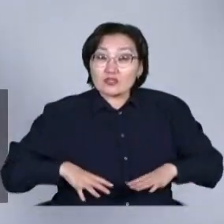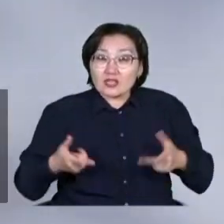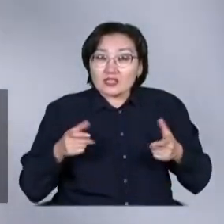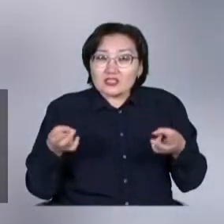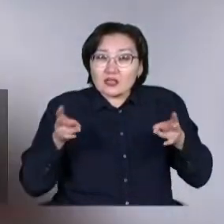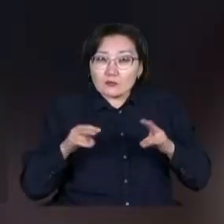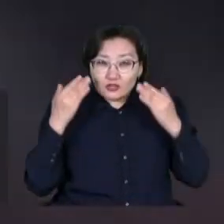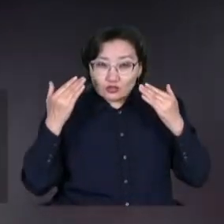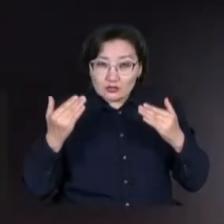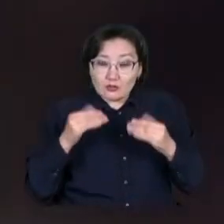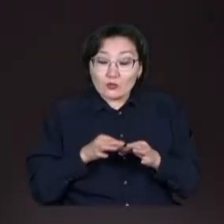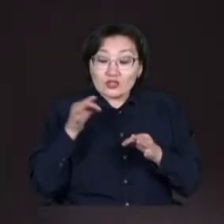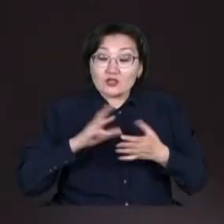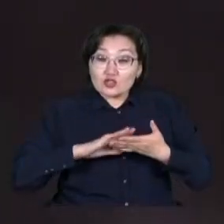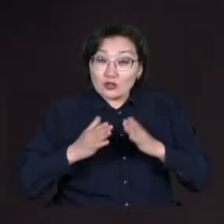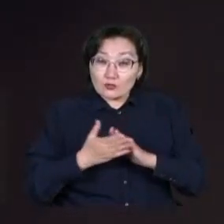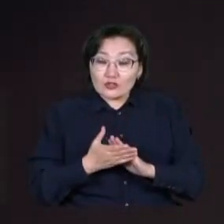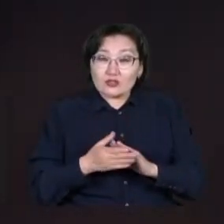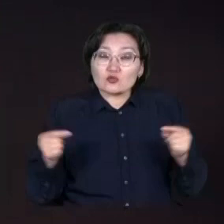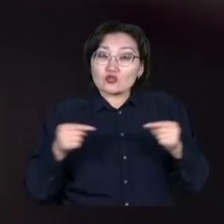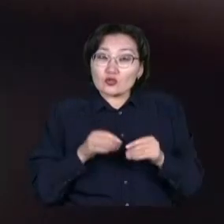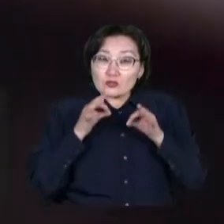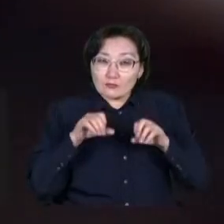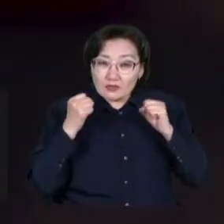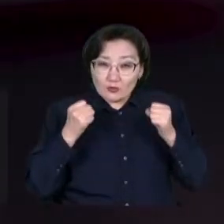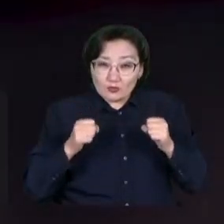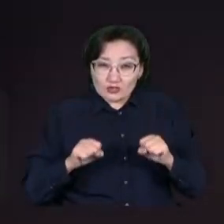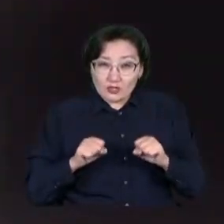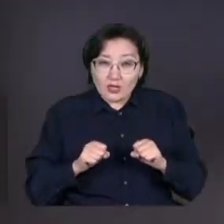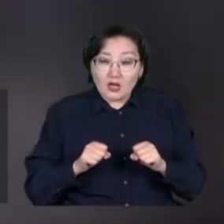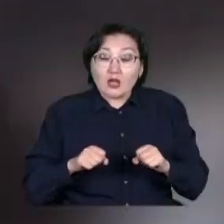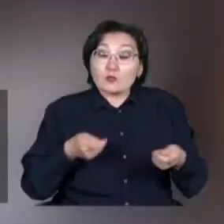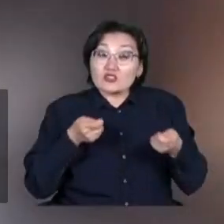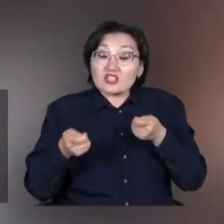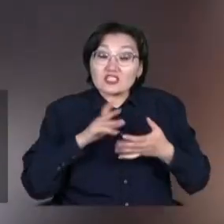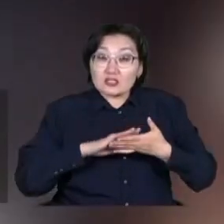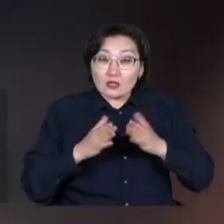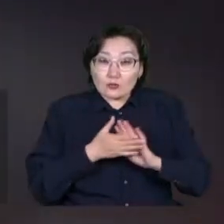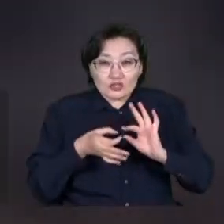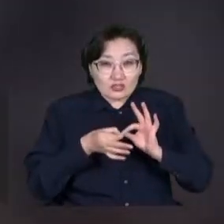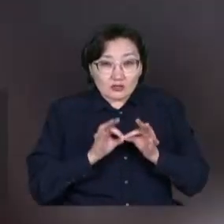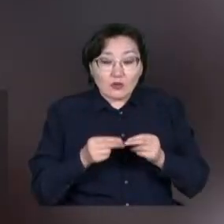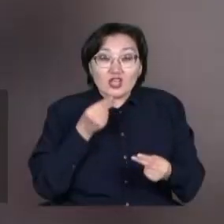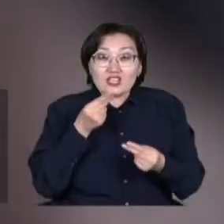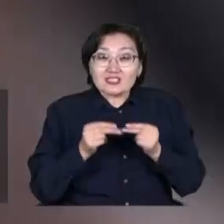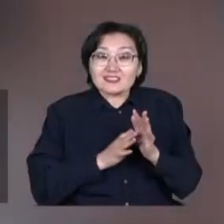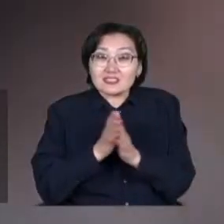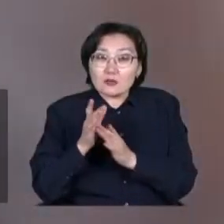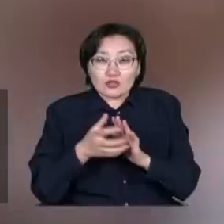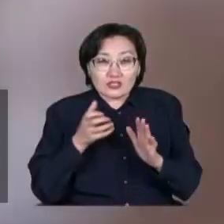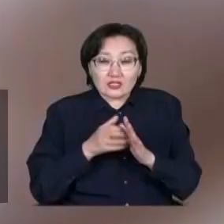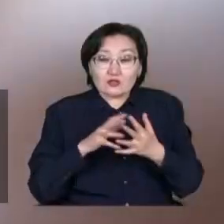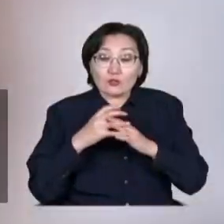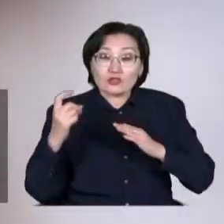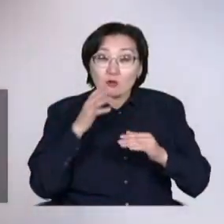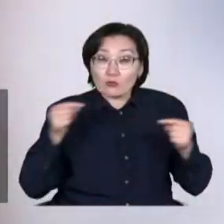белгісіз. Сәйкесінше өңірдегі жағдайды дөп басып айтуда мүмкін болмай тұр. Ал атқамінерлер жағдайдың қиындау жем шөптің жетіспеуінен емес,